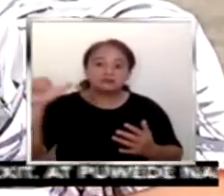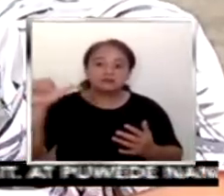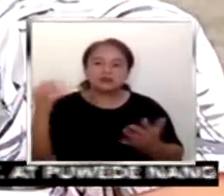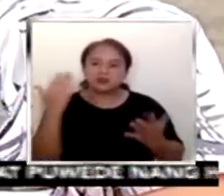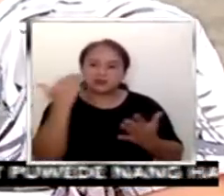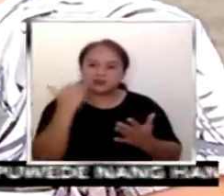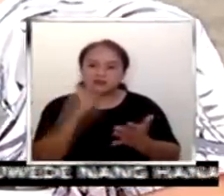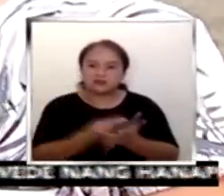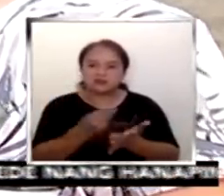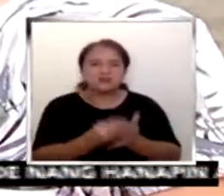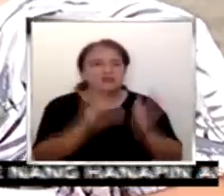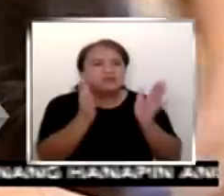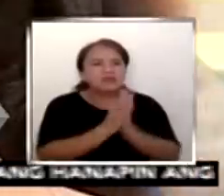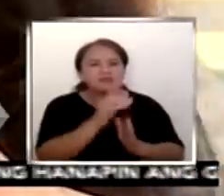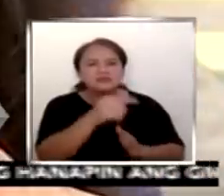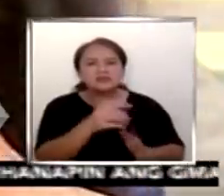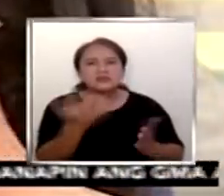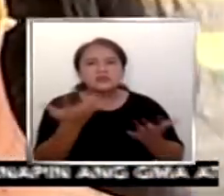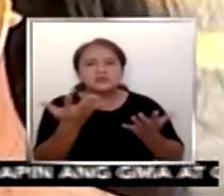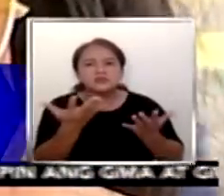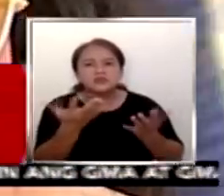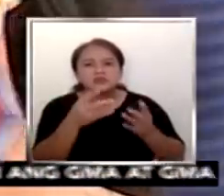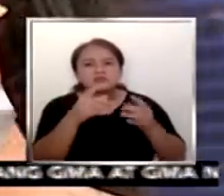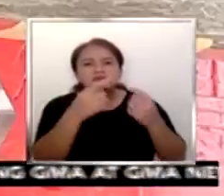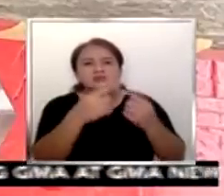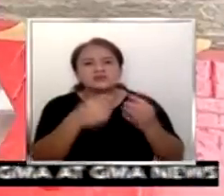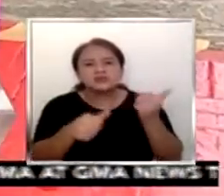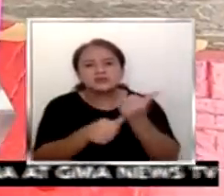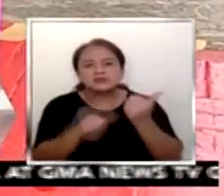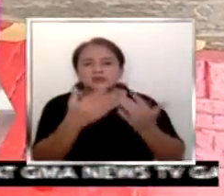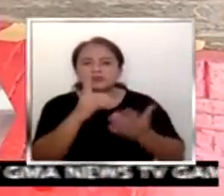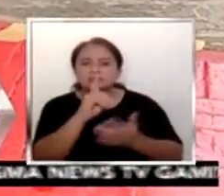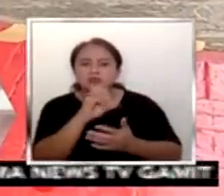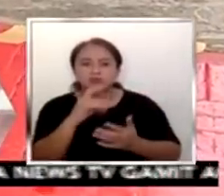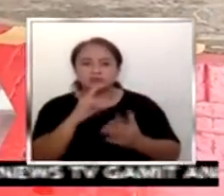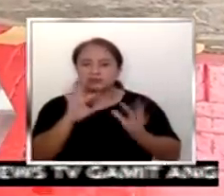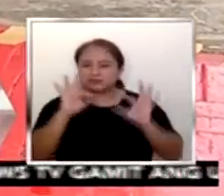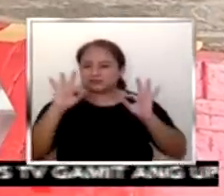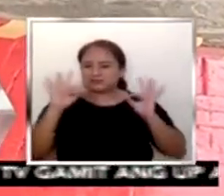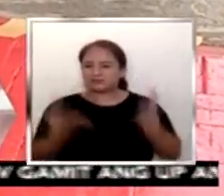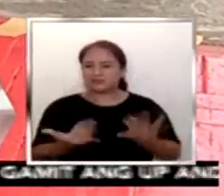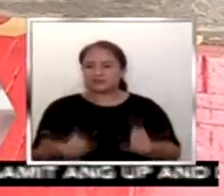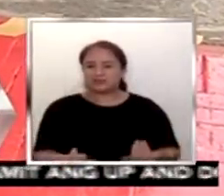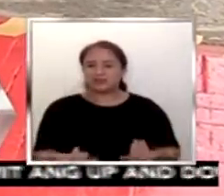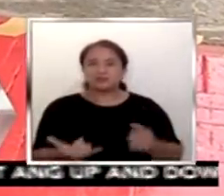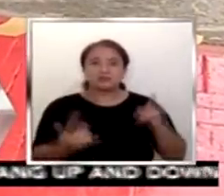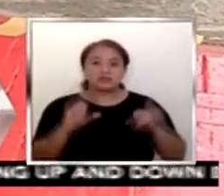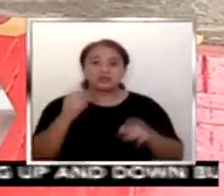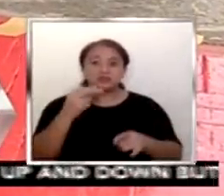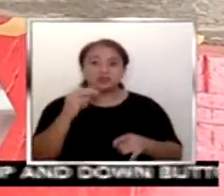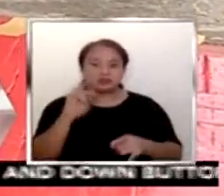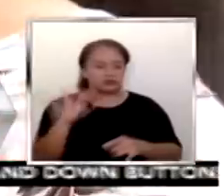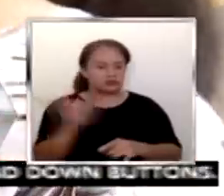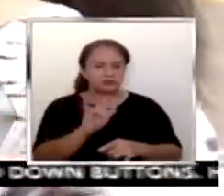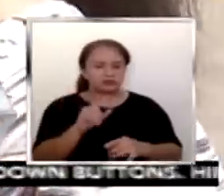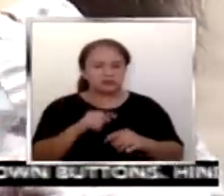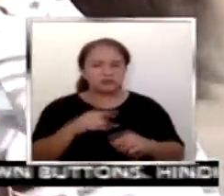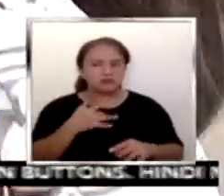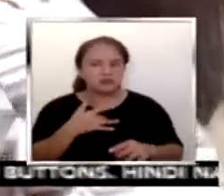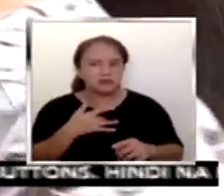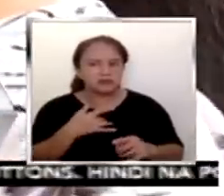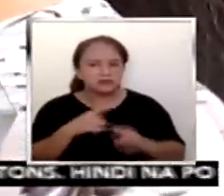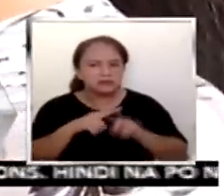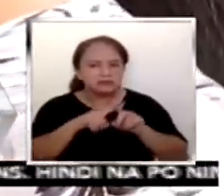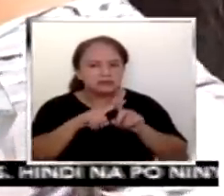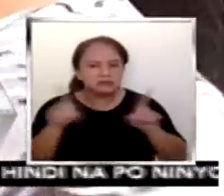ng 10K sa dole. Walang-wala po talaga kami. Si Shirley iba na rin daw ang nararamdaman sa pagdaan ng mga araw. Lalo